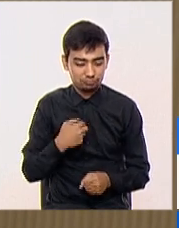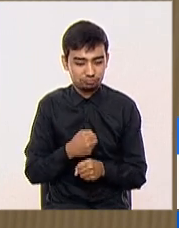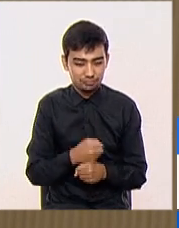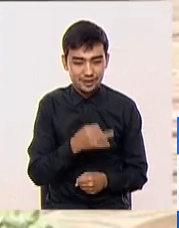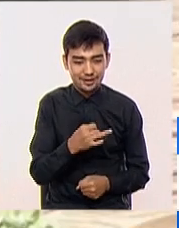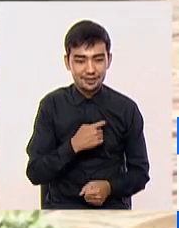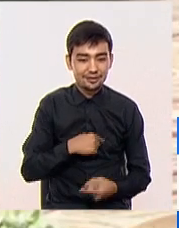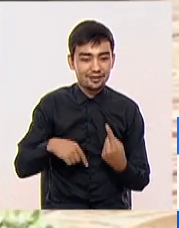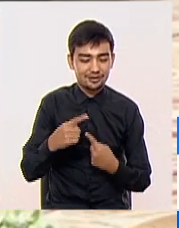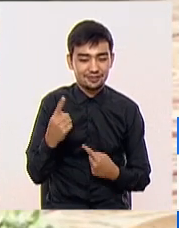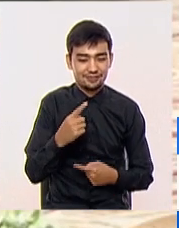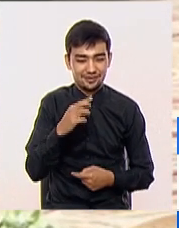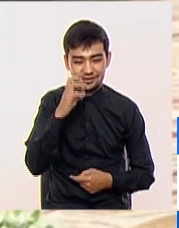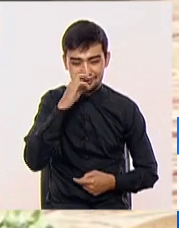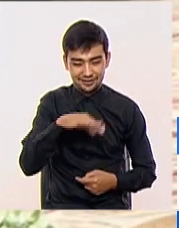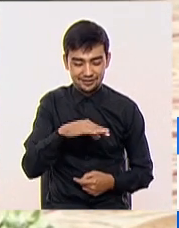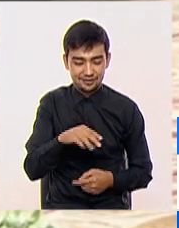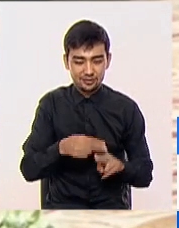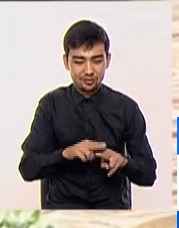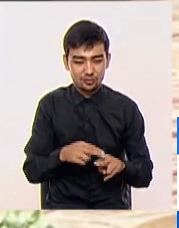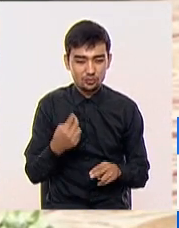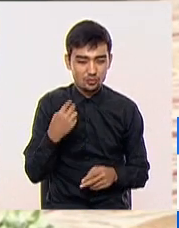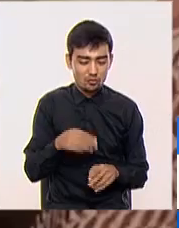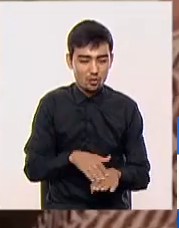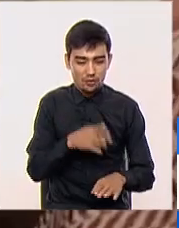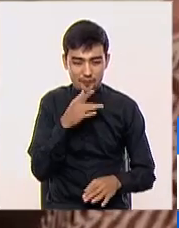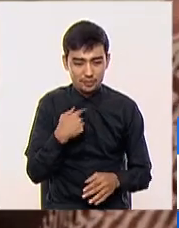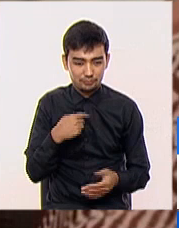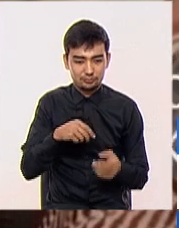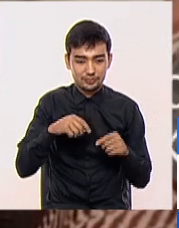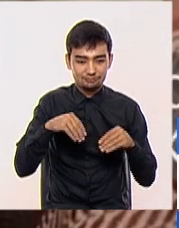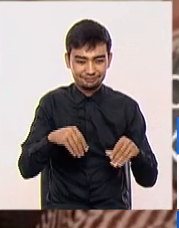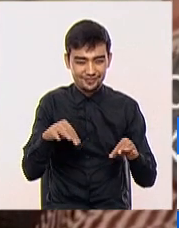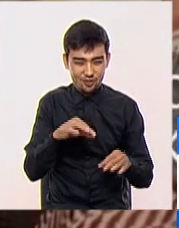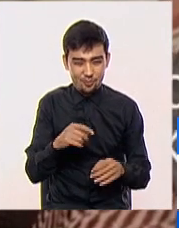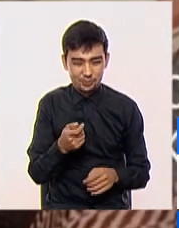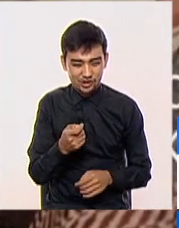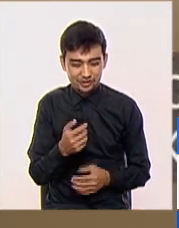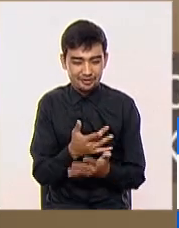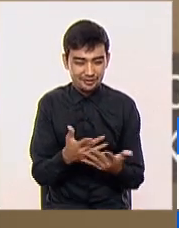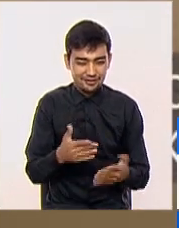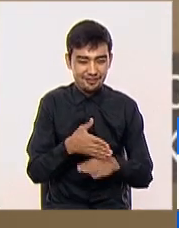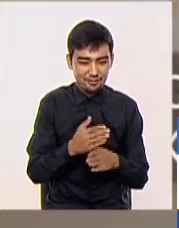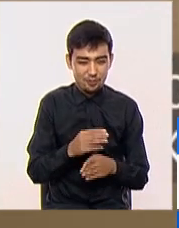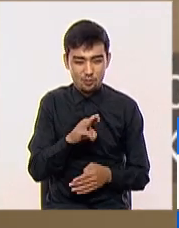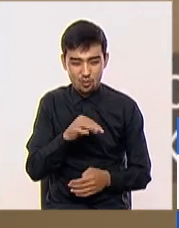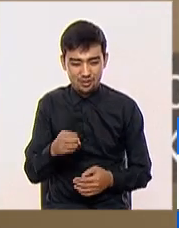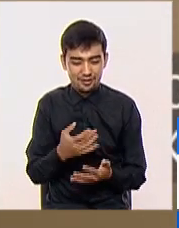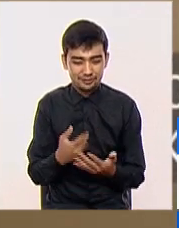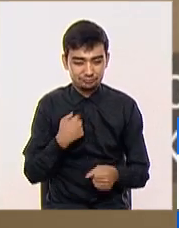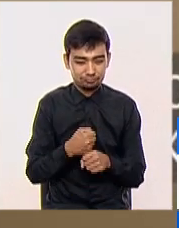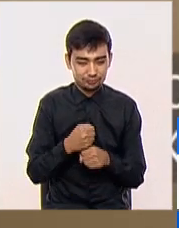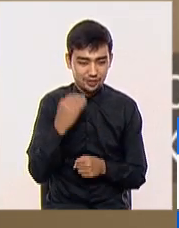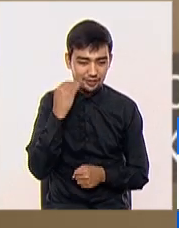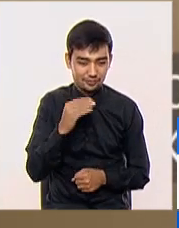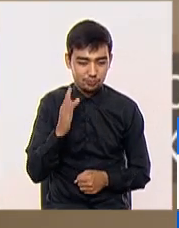стать одним из стабильных, долгосрочных поставщиков высококачественной пшеницы, муки и масличных культур. Затронул и аэрокосмическую отрасль,